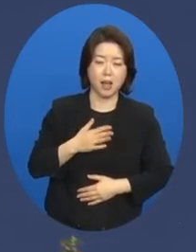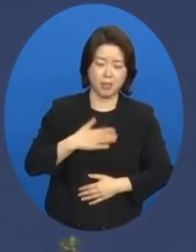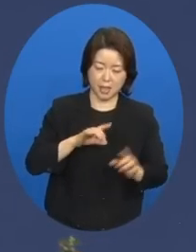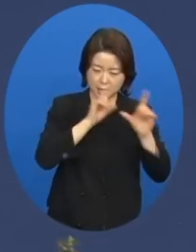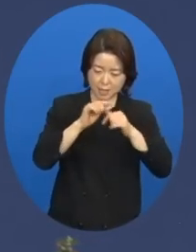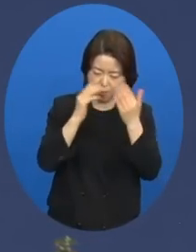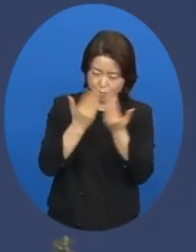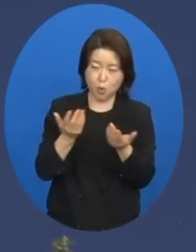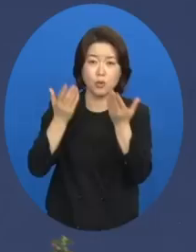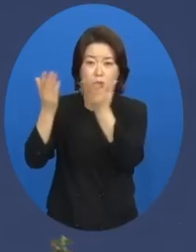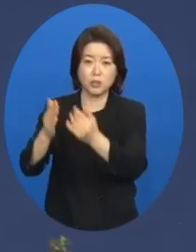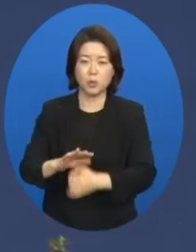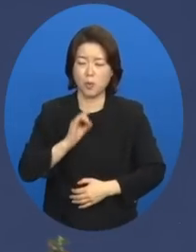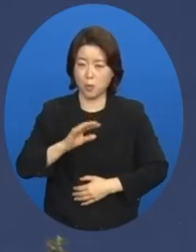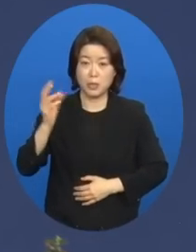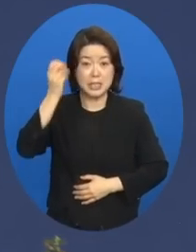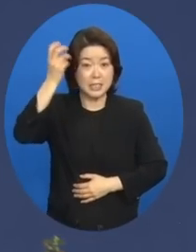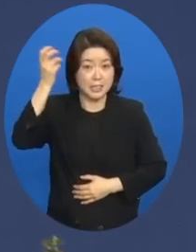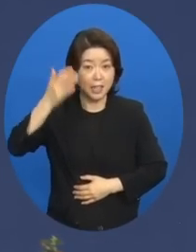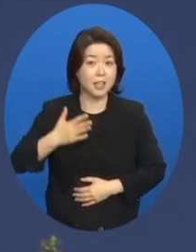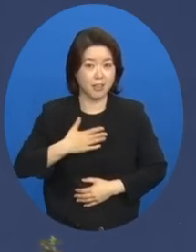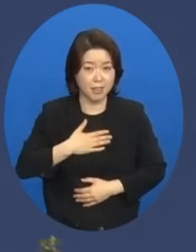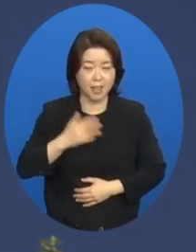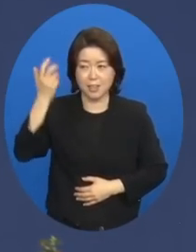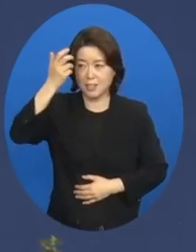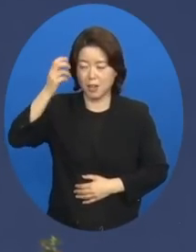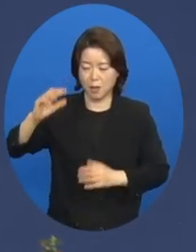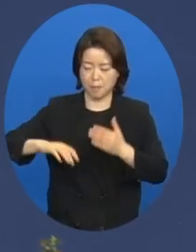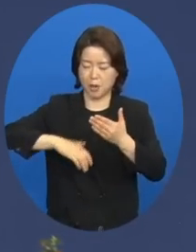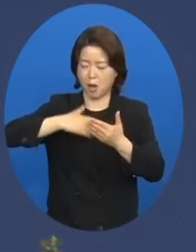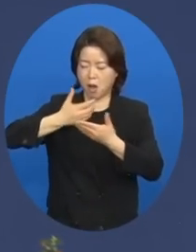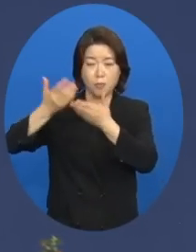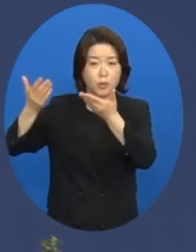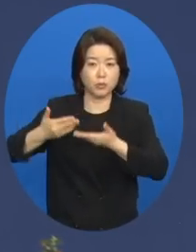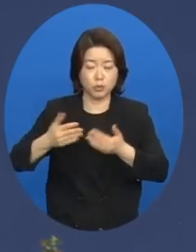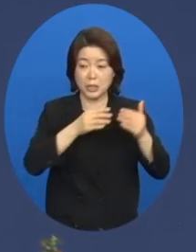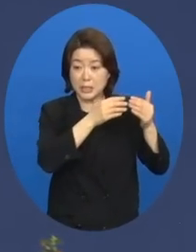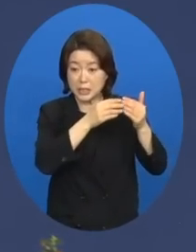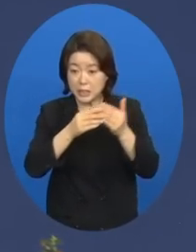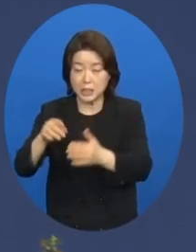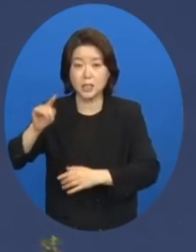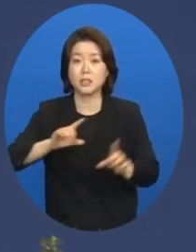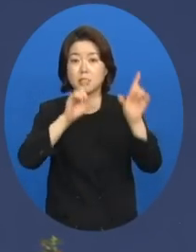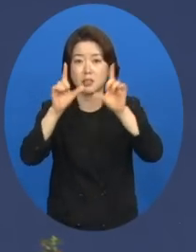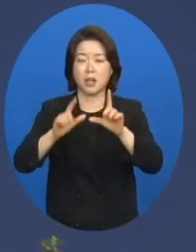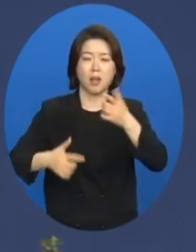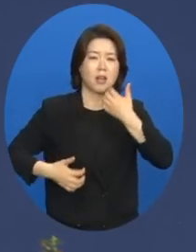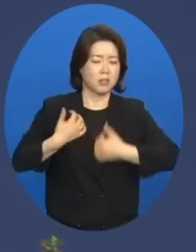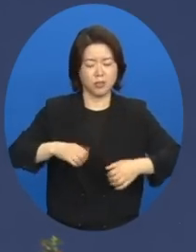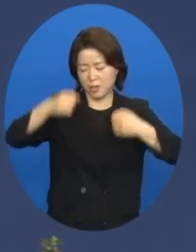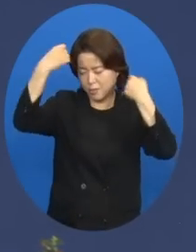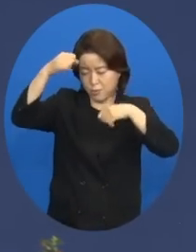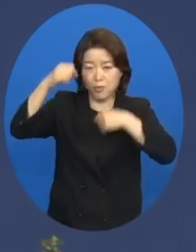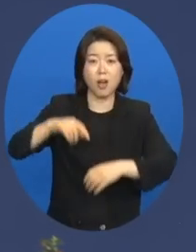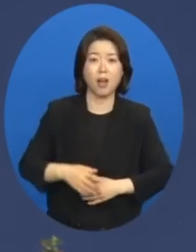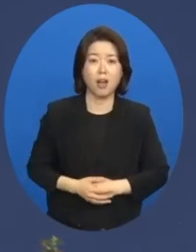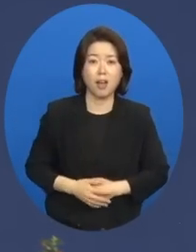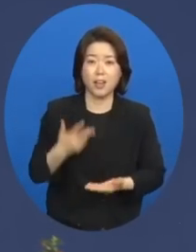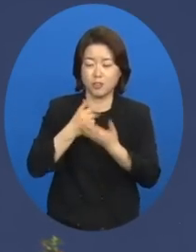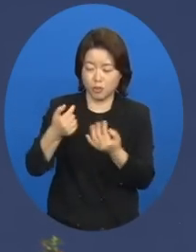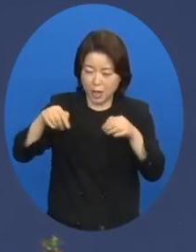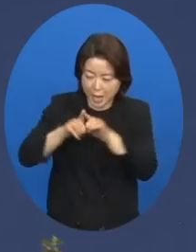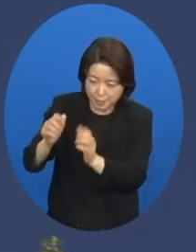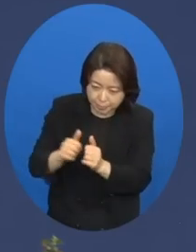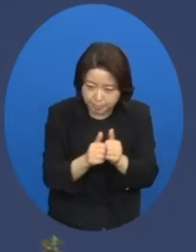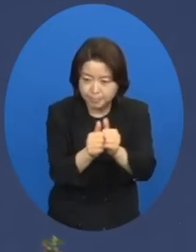드리고 오직 성령이 내 영을 감동하셔서 이끌어 가시는 삶에 즐겁게 춤추며 주님과 함께